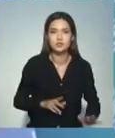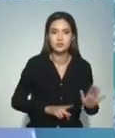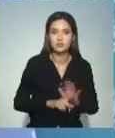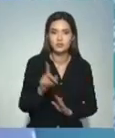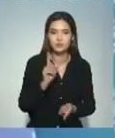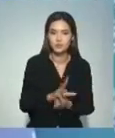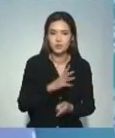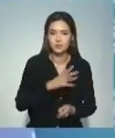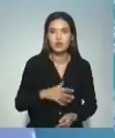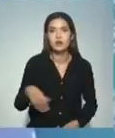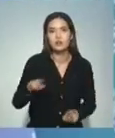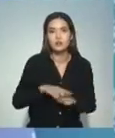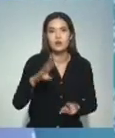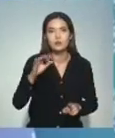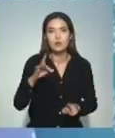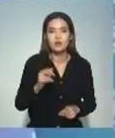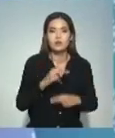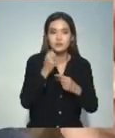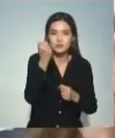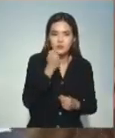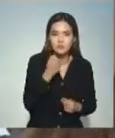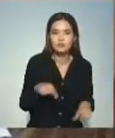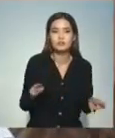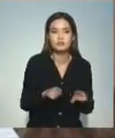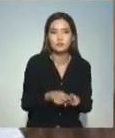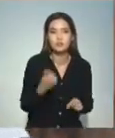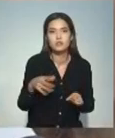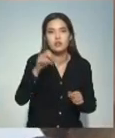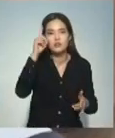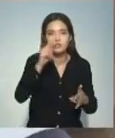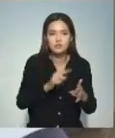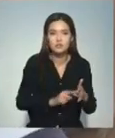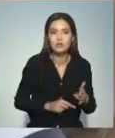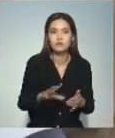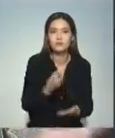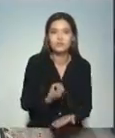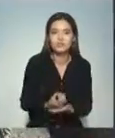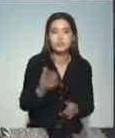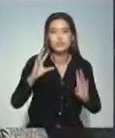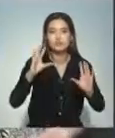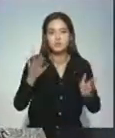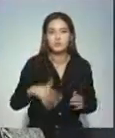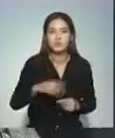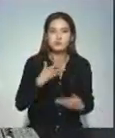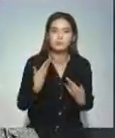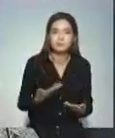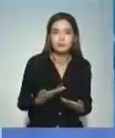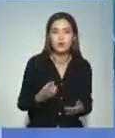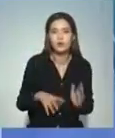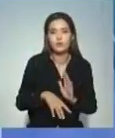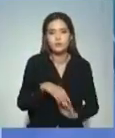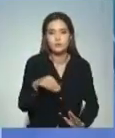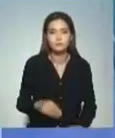Также Токаев выразил признательность коалиции за оказанное доверие. В свою очередь члены штаба поделились своими мнениями о выборах.